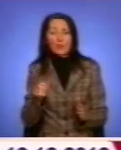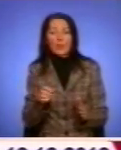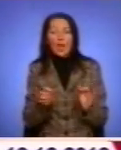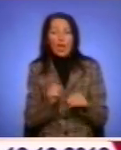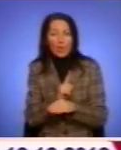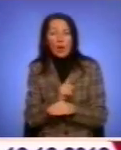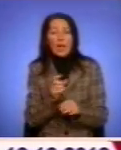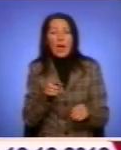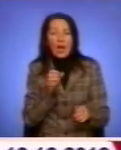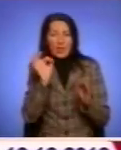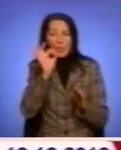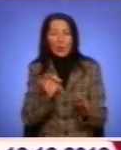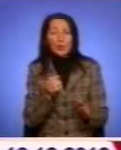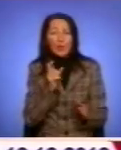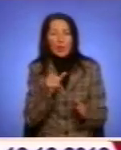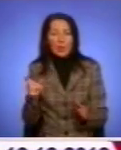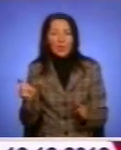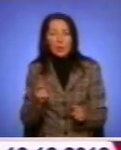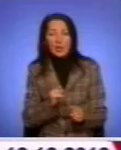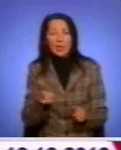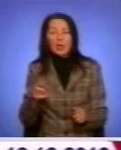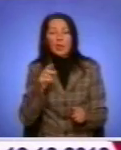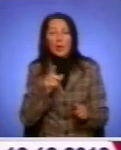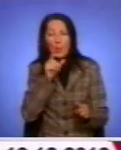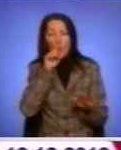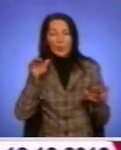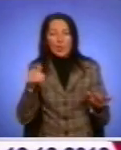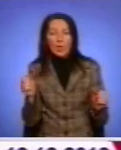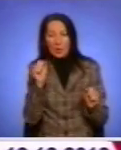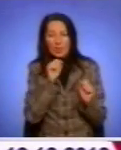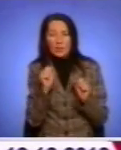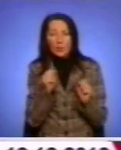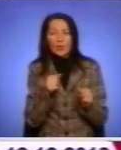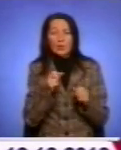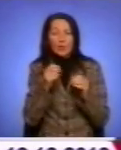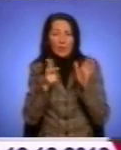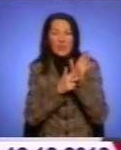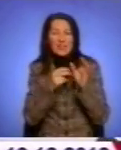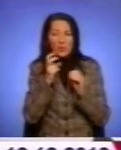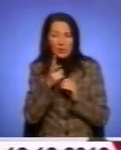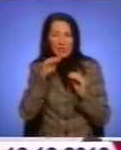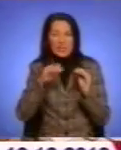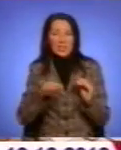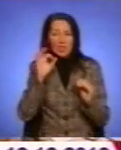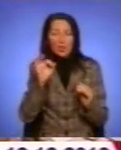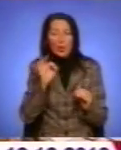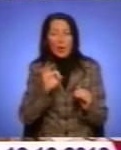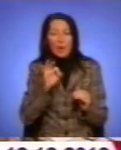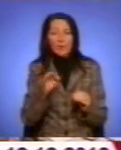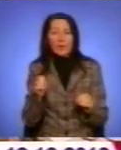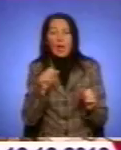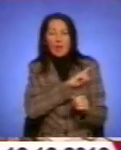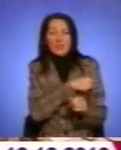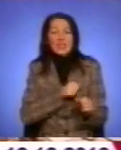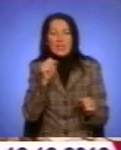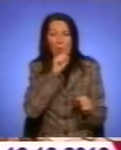птахи можуть зимувати, 8-12 градусів нижче нуля. У люті морози, які здебільшого припадають на кінець грудня-січень, птахи не